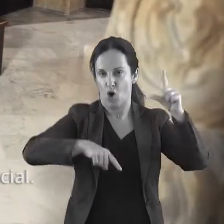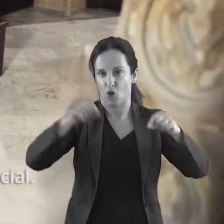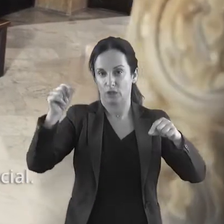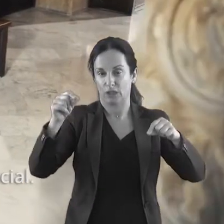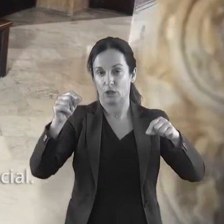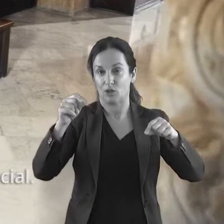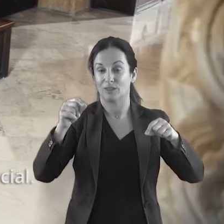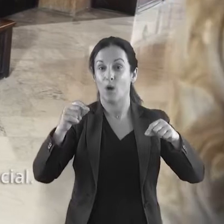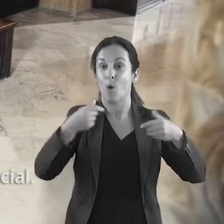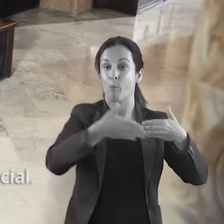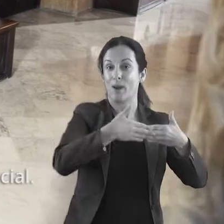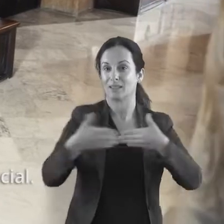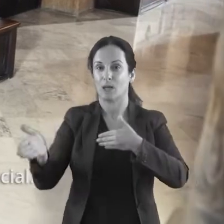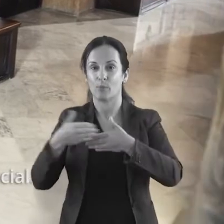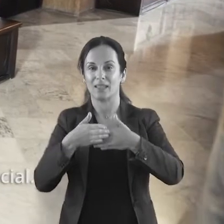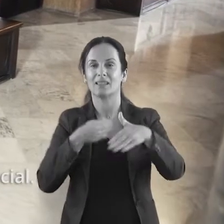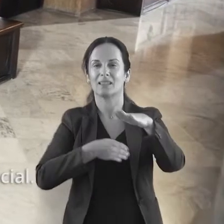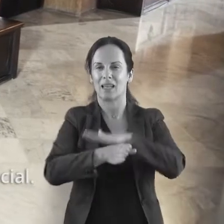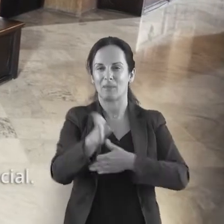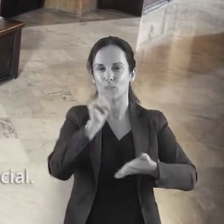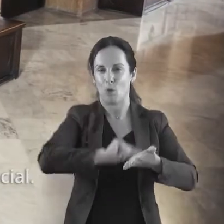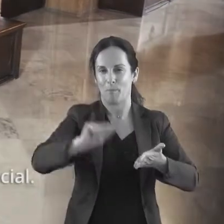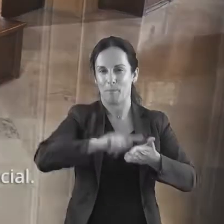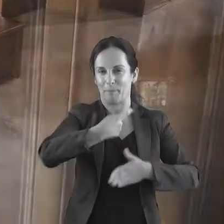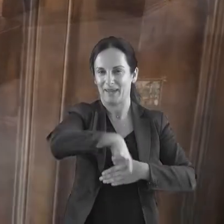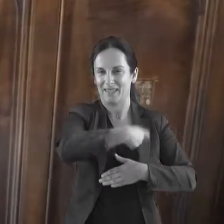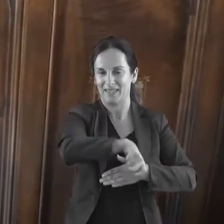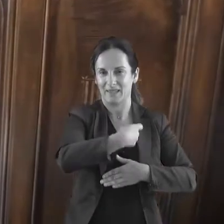banda del portal que dona accés al despatx presidencial.